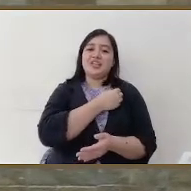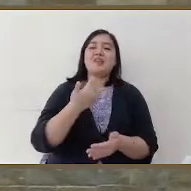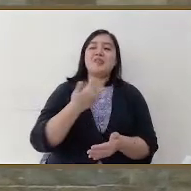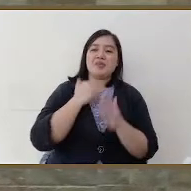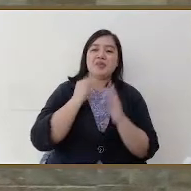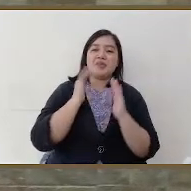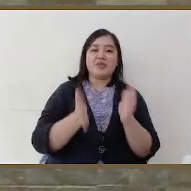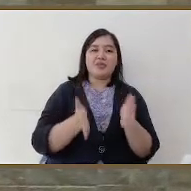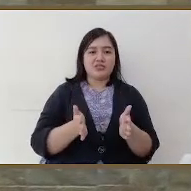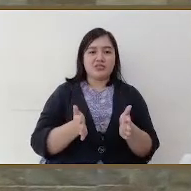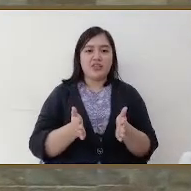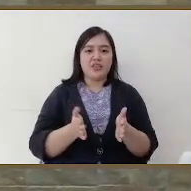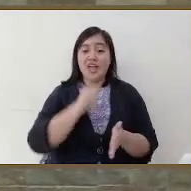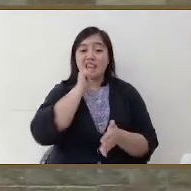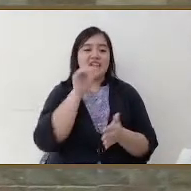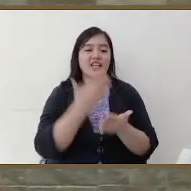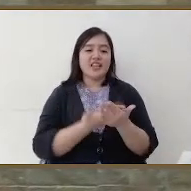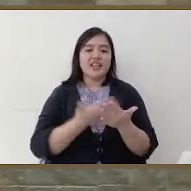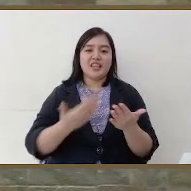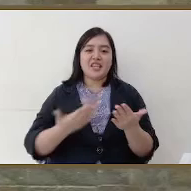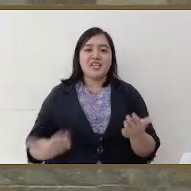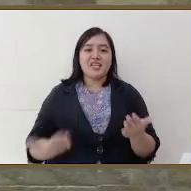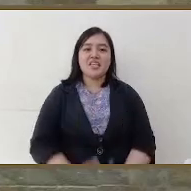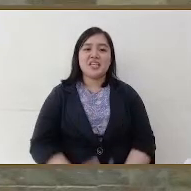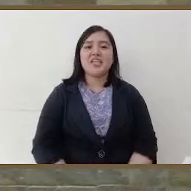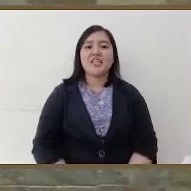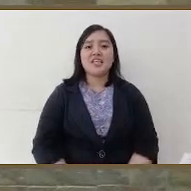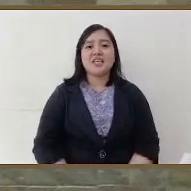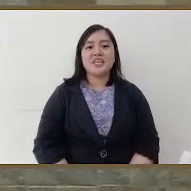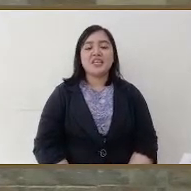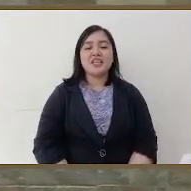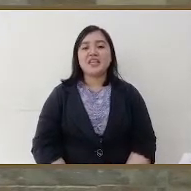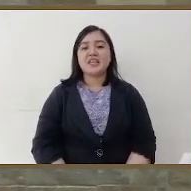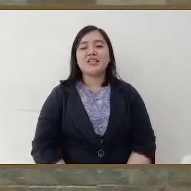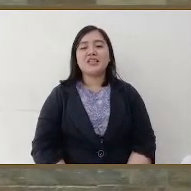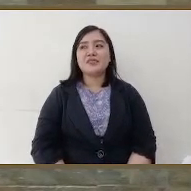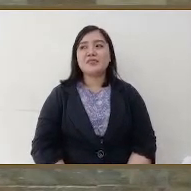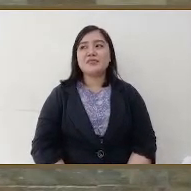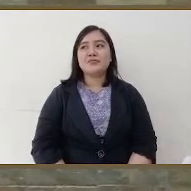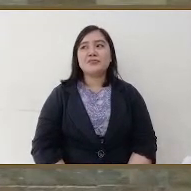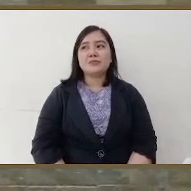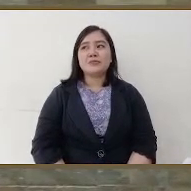Mga kapatid, how about the training? How about the discipline?